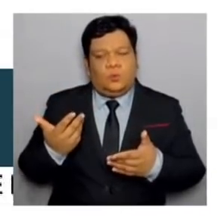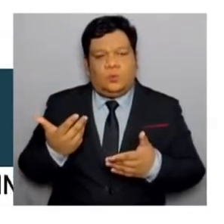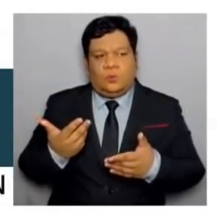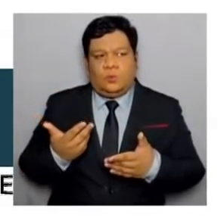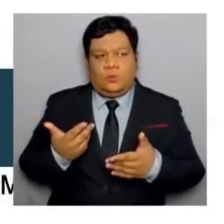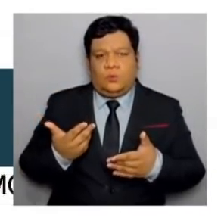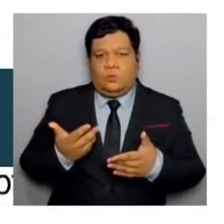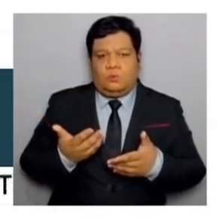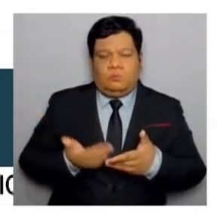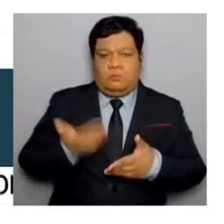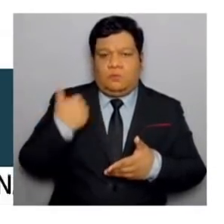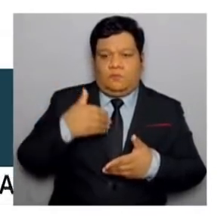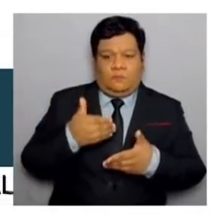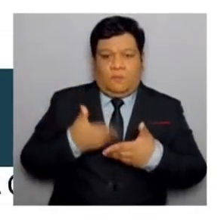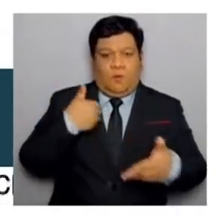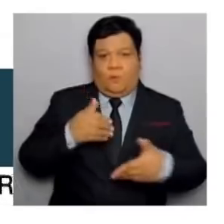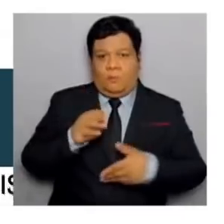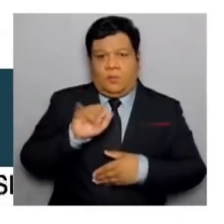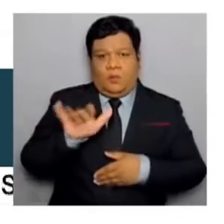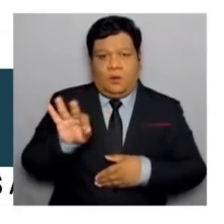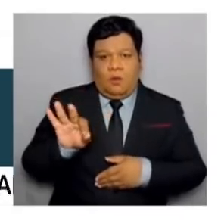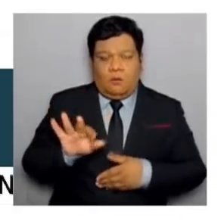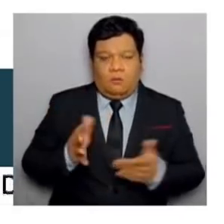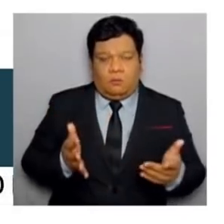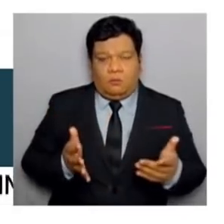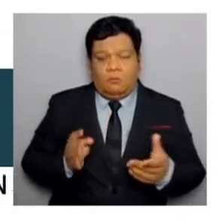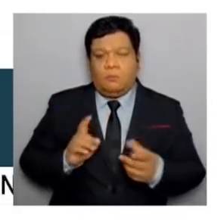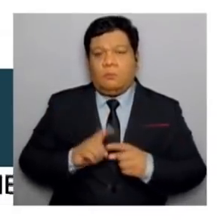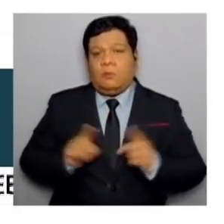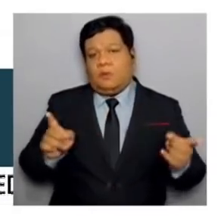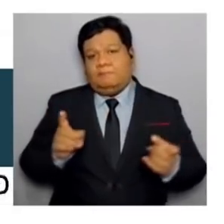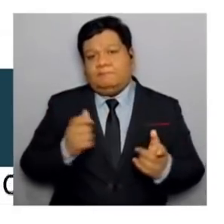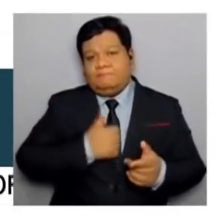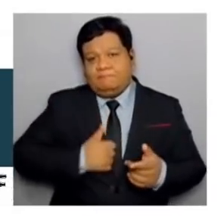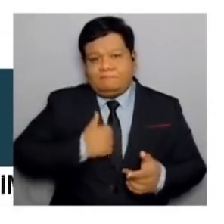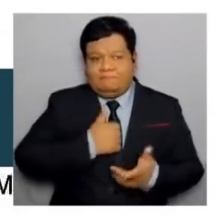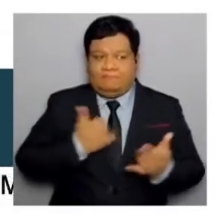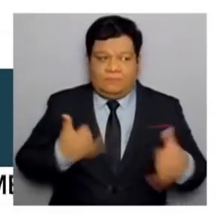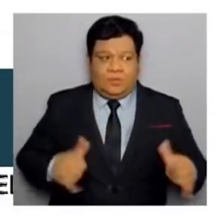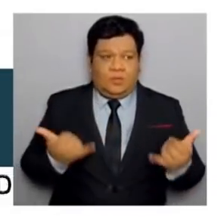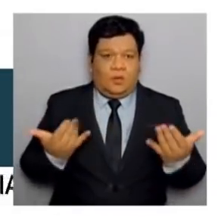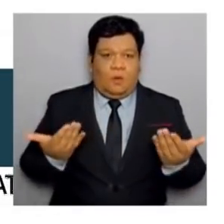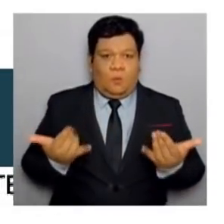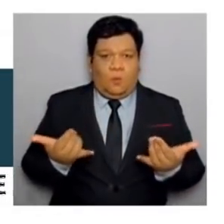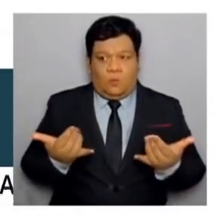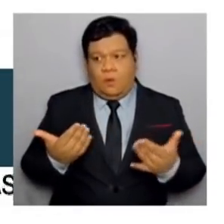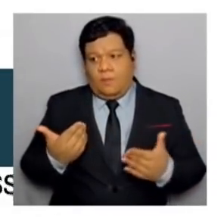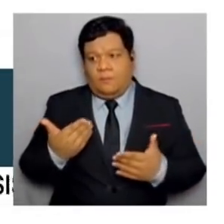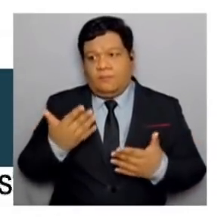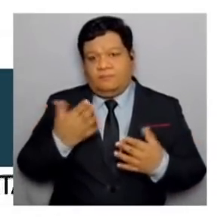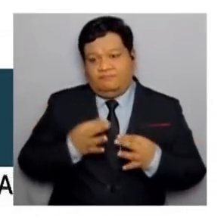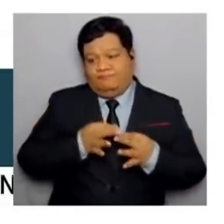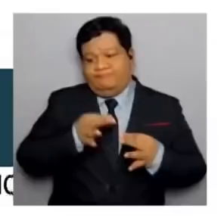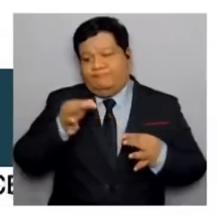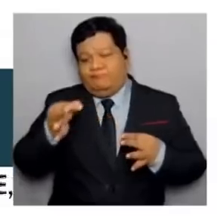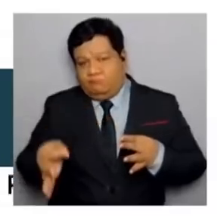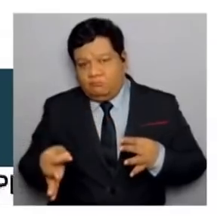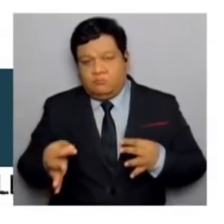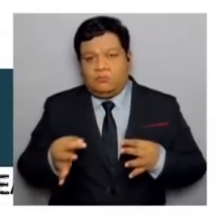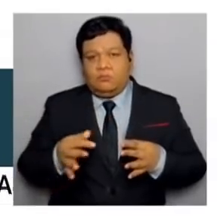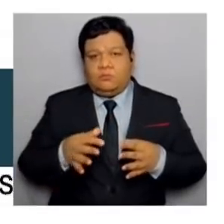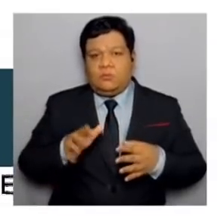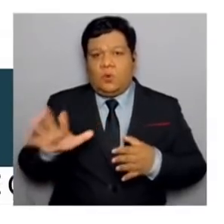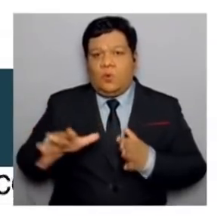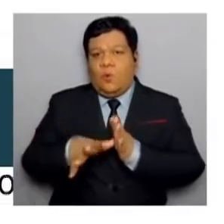the May 9 elections. But unfortunately, andito na nga tayo sa situation na nagkaroon ng delay, severe delay on the part